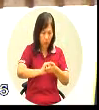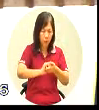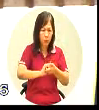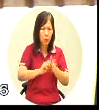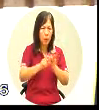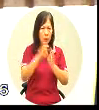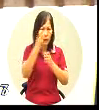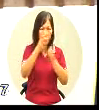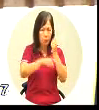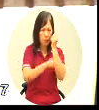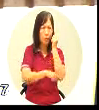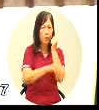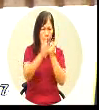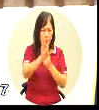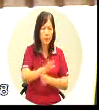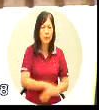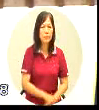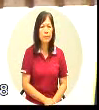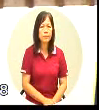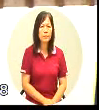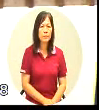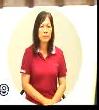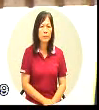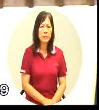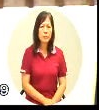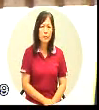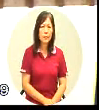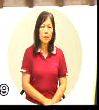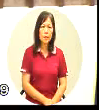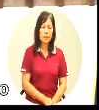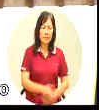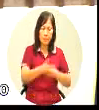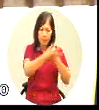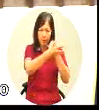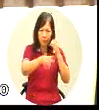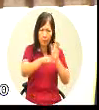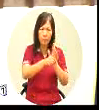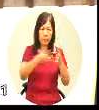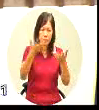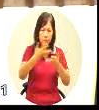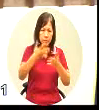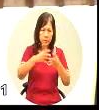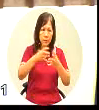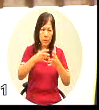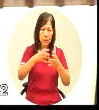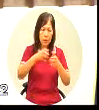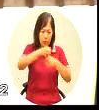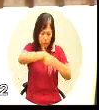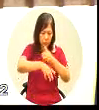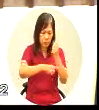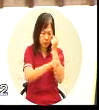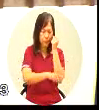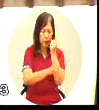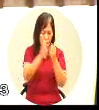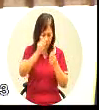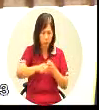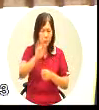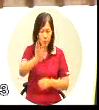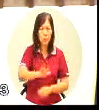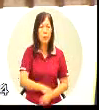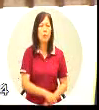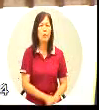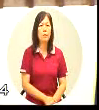法，也通过了我们的这个海洋事务委员会的组织法。